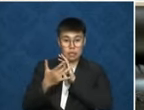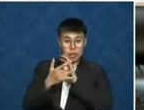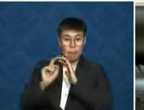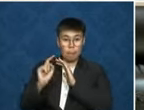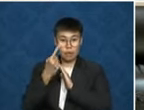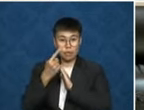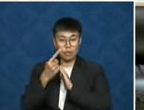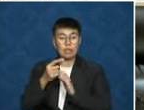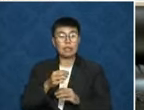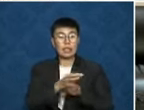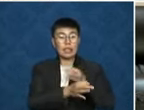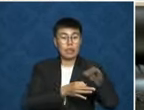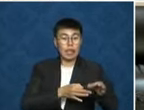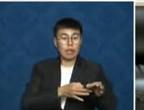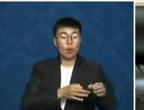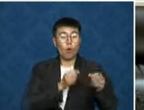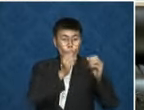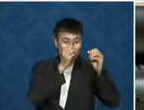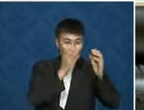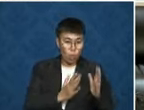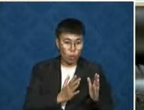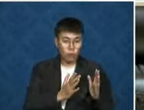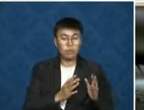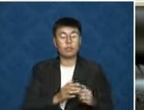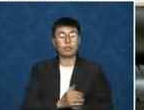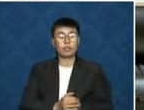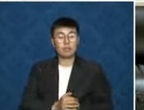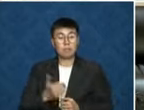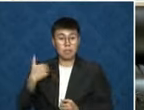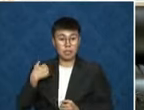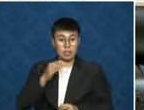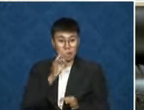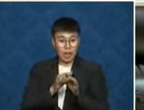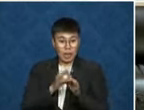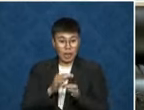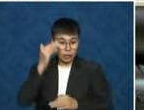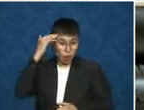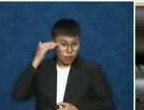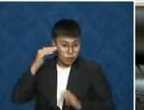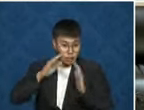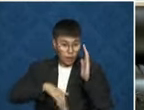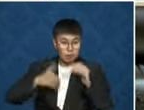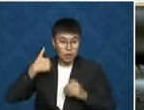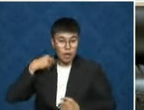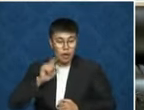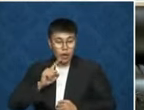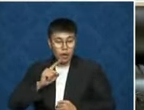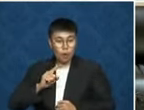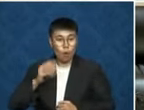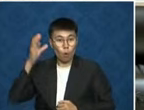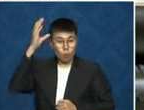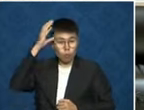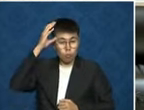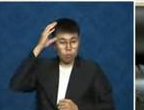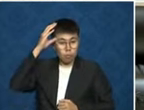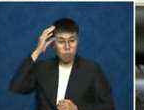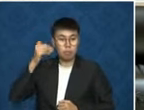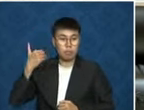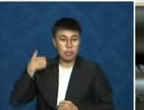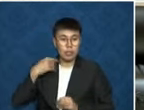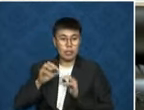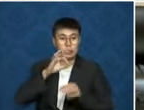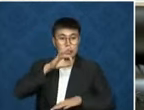มาใช้แทนที่นอกจากนี้ค่ะธนาคารแห่งเกาหลีใต้ยังออกมารายงานว่าเทคโนโลยีปัญญาประดิษฐ์จะเข้ามาแทนที่ตำ